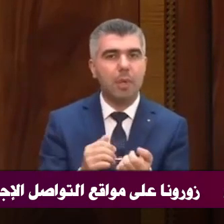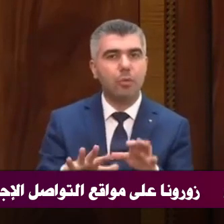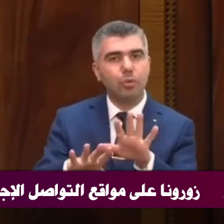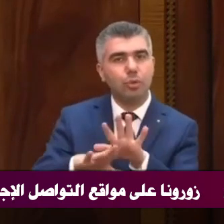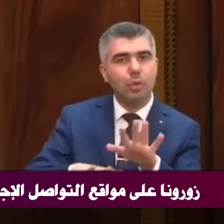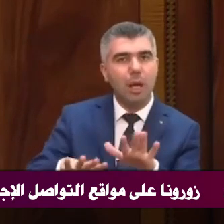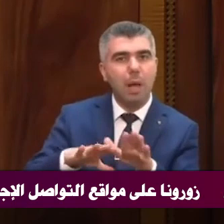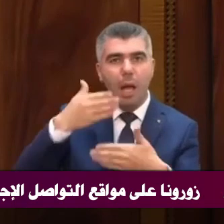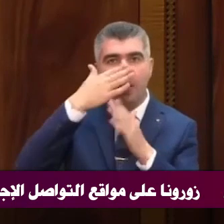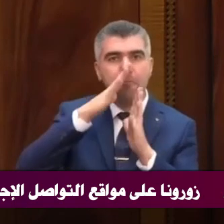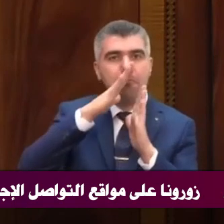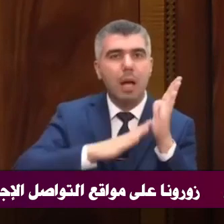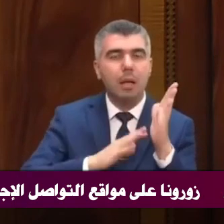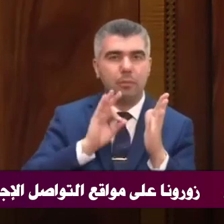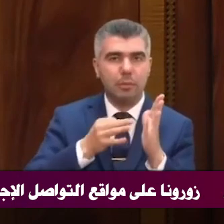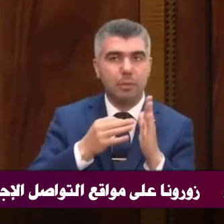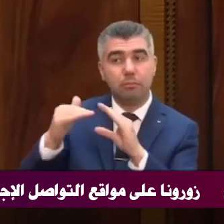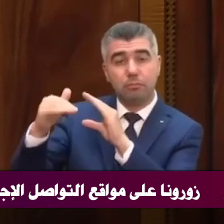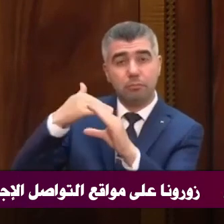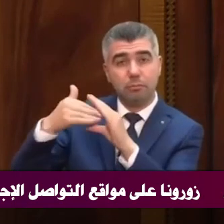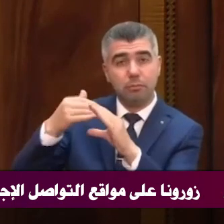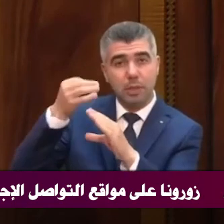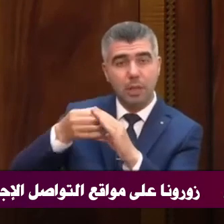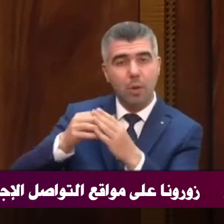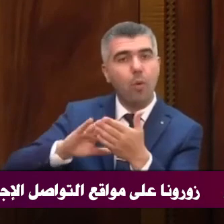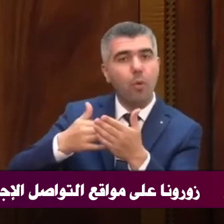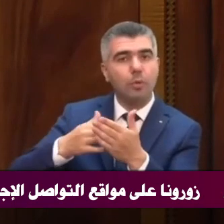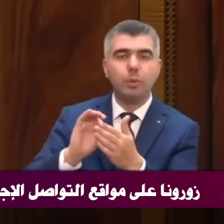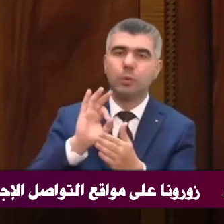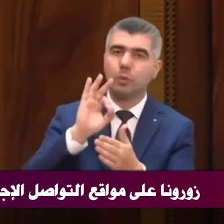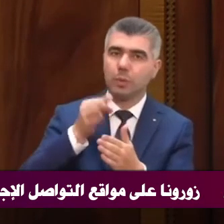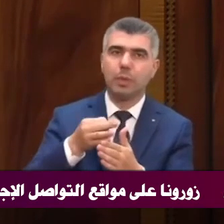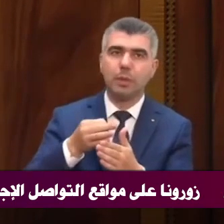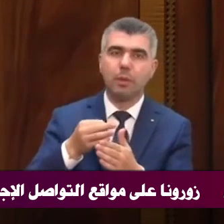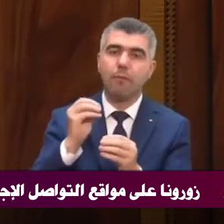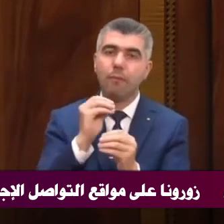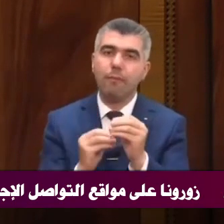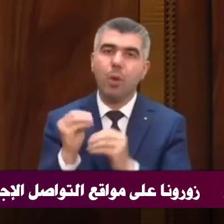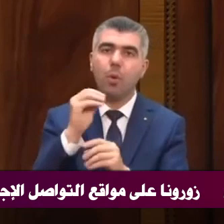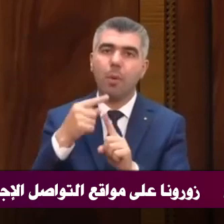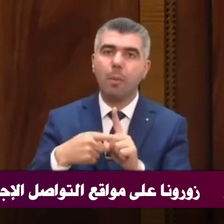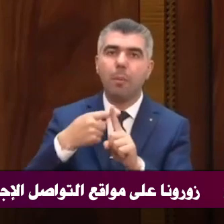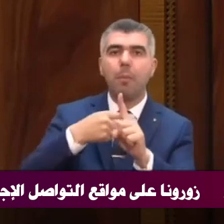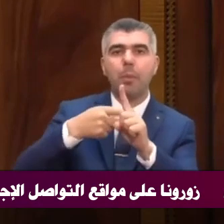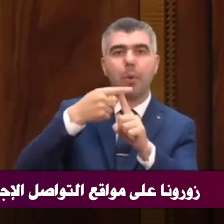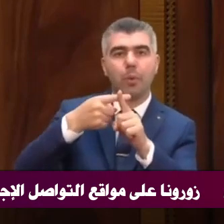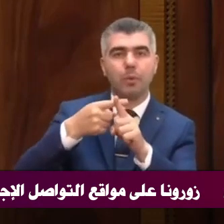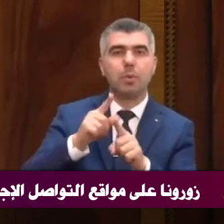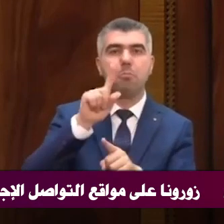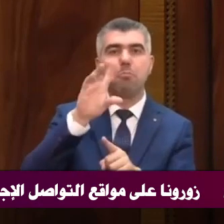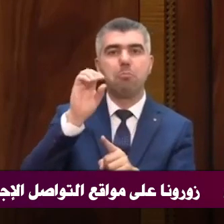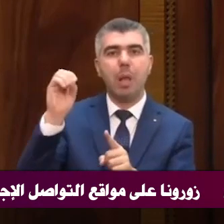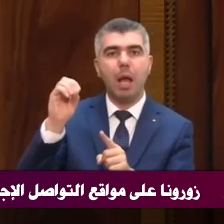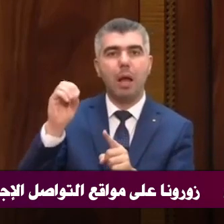والاجتماعية لبلدهم، والعائدات نتاعهم حطمت كل الأرقام وتجاوزت وستتجاوز